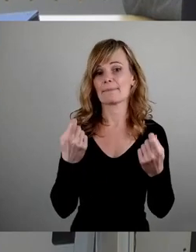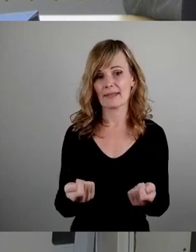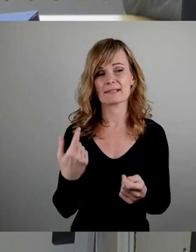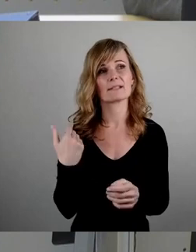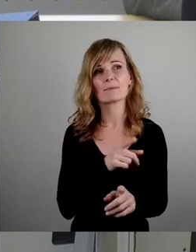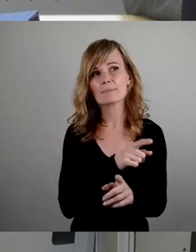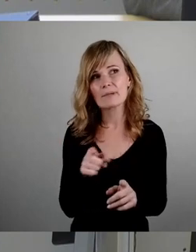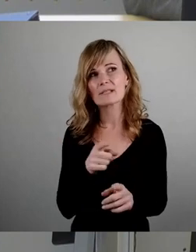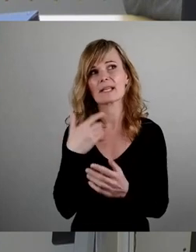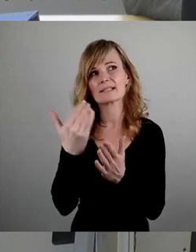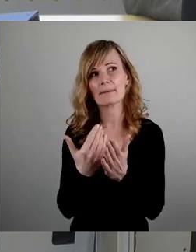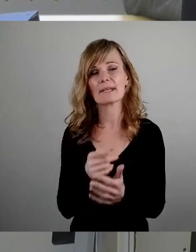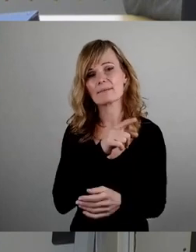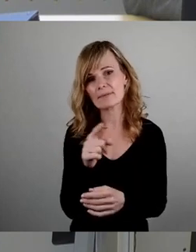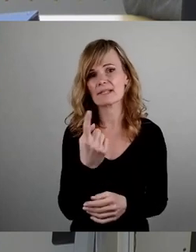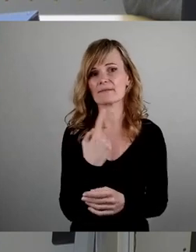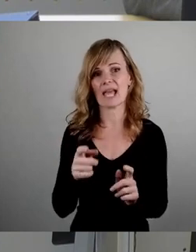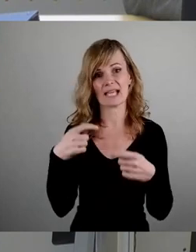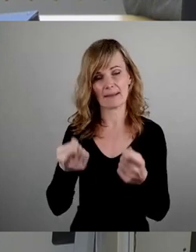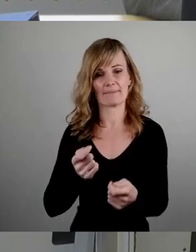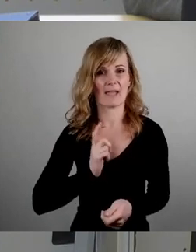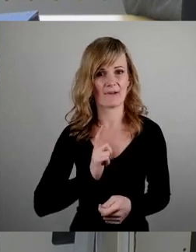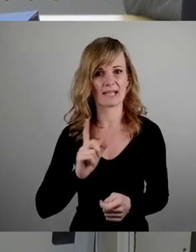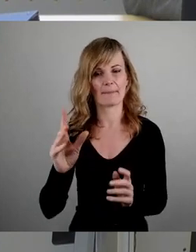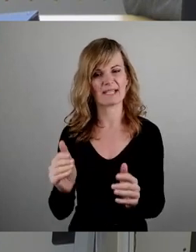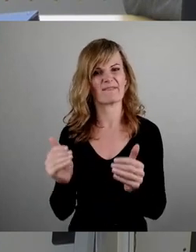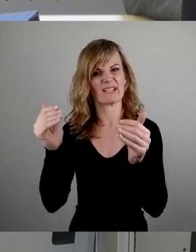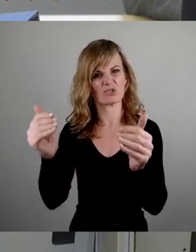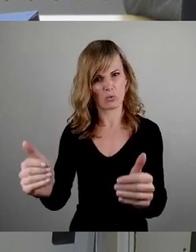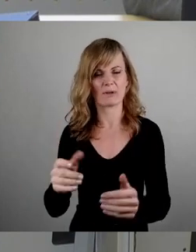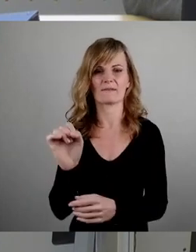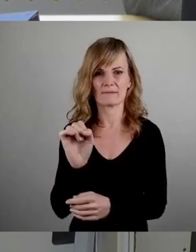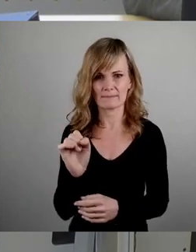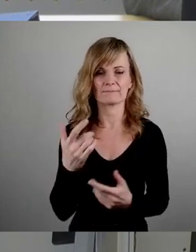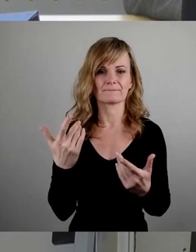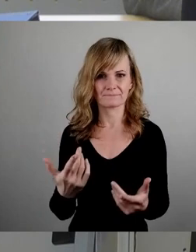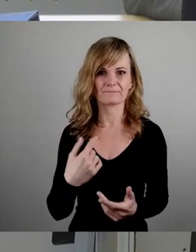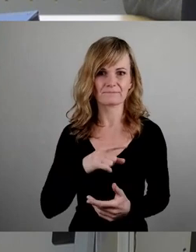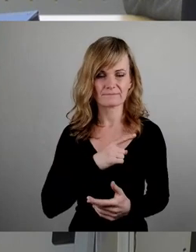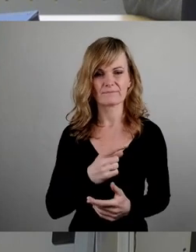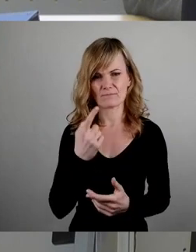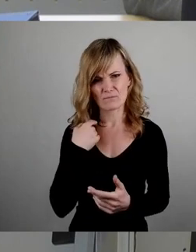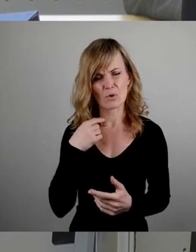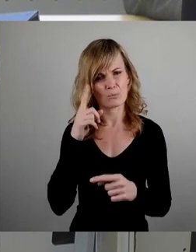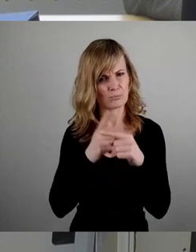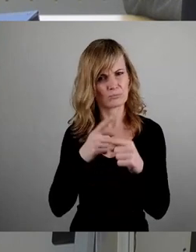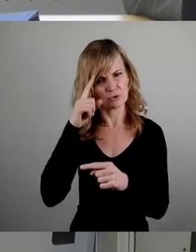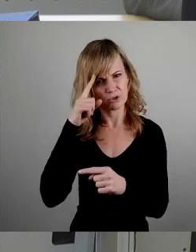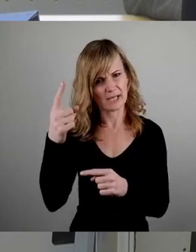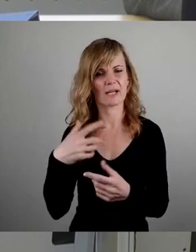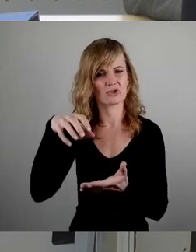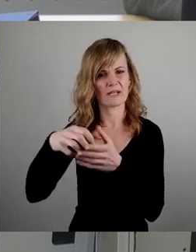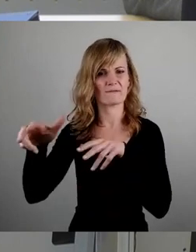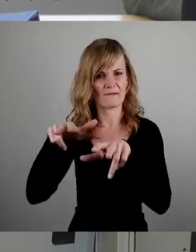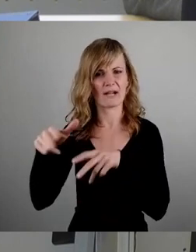den Termin, bis zu dem wir das Ergebnis erwarten, ein bisschen nach hinten verschoben. Ich habe natürlich größte Zuversicht in die Arbeit der Stadtverwaltung, aber bis Ende